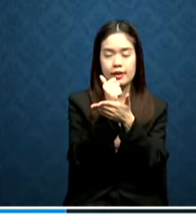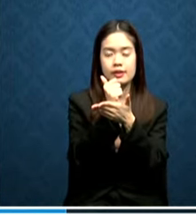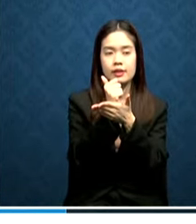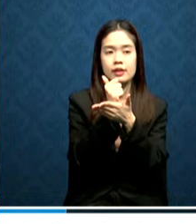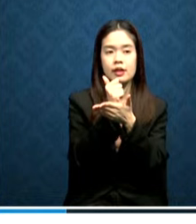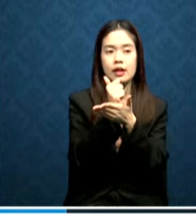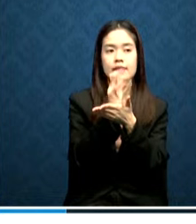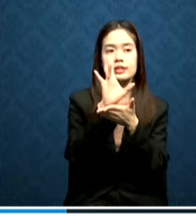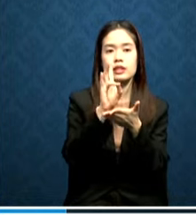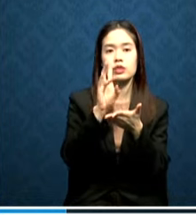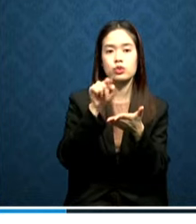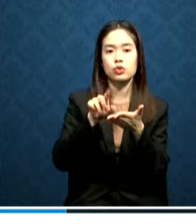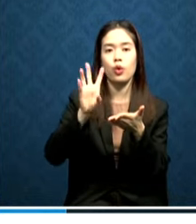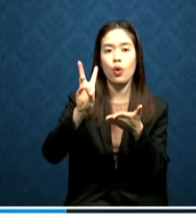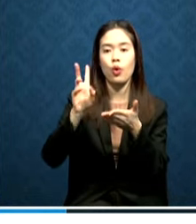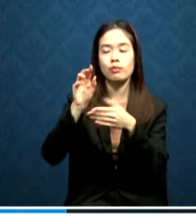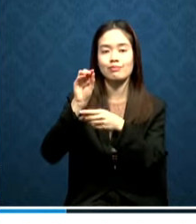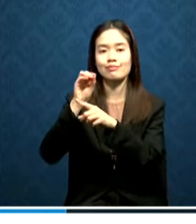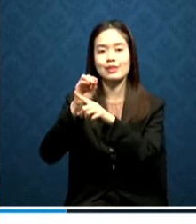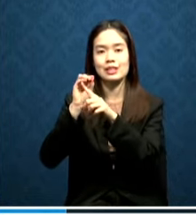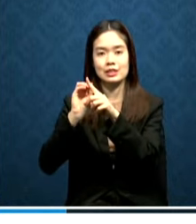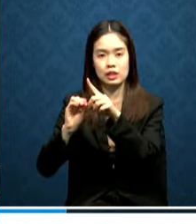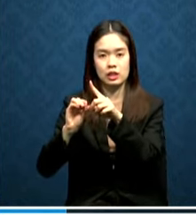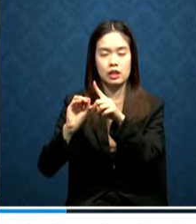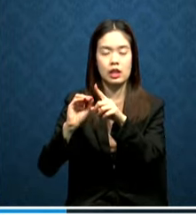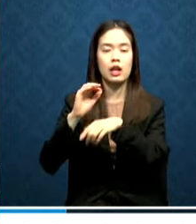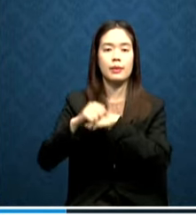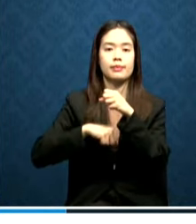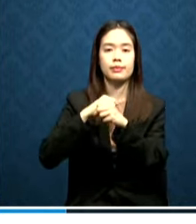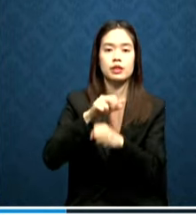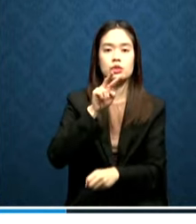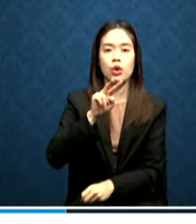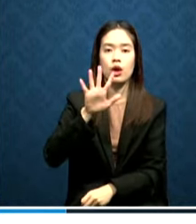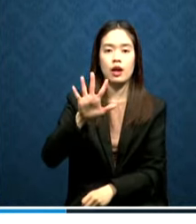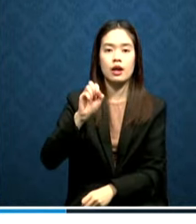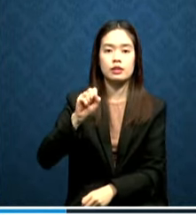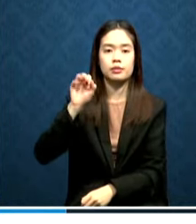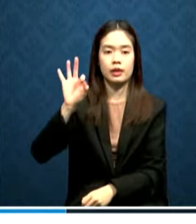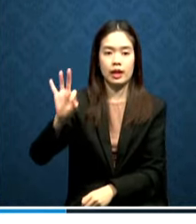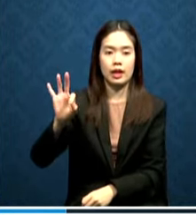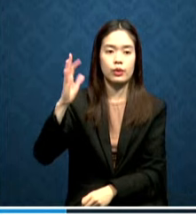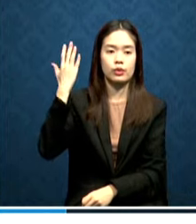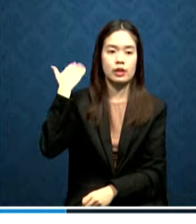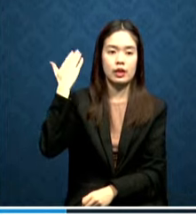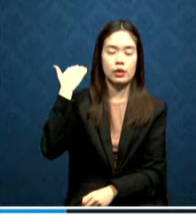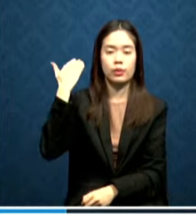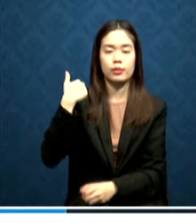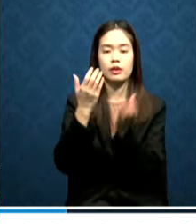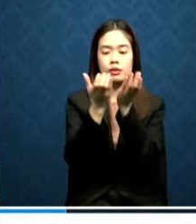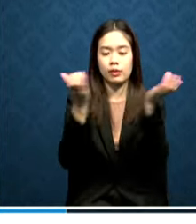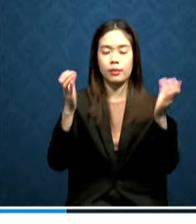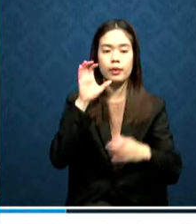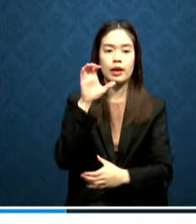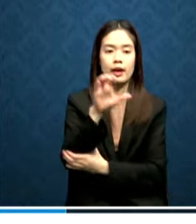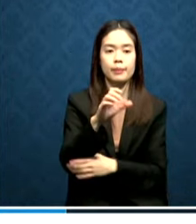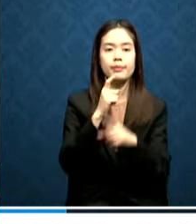ค่ 7.6% เท่านั้นนะฮะในขณะที่ปี59นะครับมันเป็นรัฐธรรมนูญลง59แต่ว่าเป็นรัฐธรรมนูญที่บังคับใช้ปี